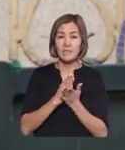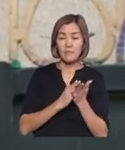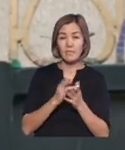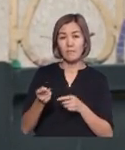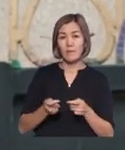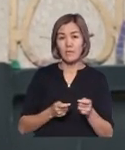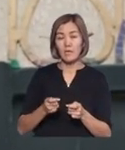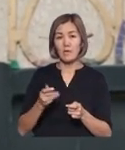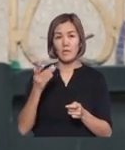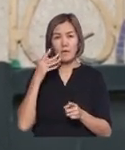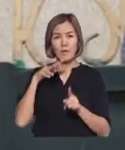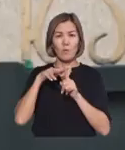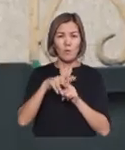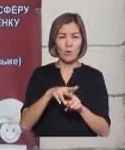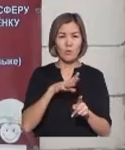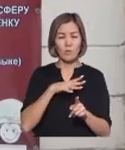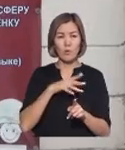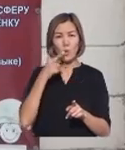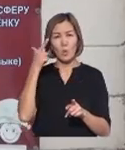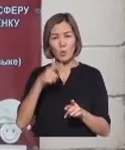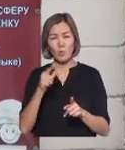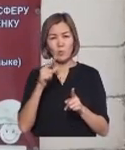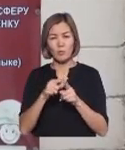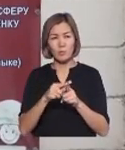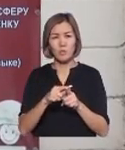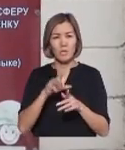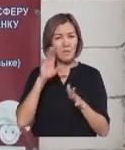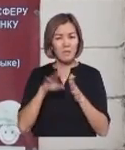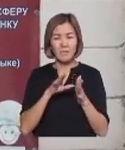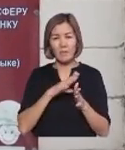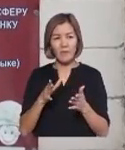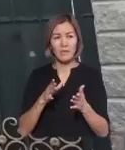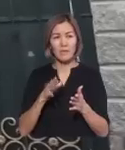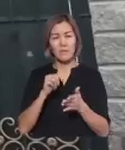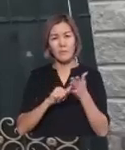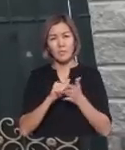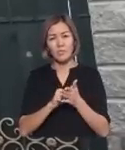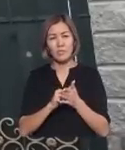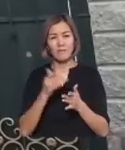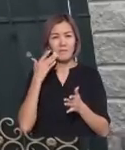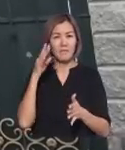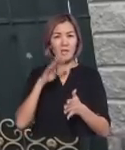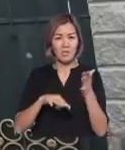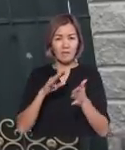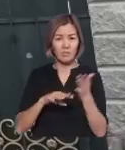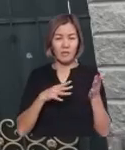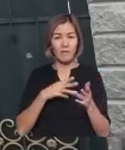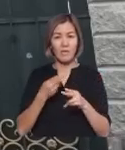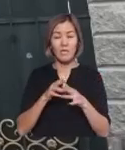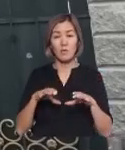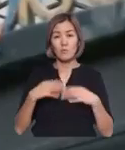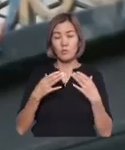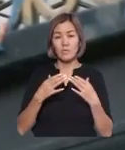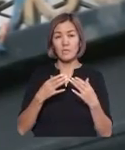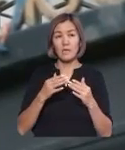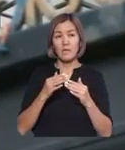тарапынан қоқан лоққының жиі көрсетілетінін айтады. Бізді елемейді. Кезгелген жағдайды сылтауратып айыппұл салады дейді. Ал ең сұмдығы,